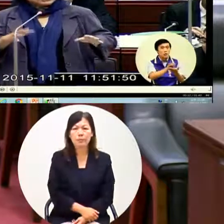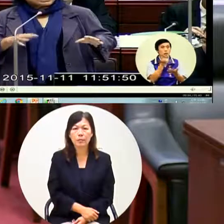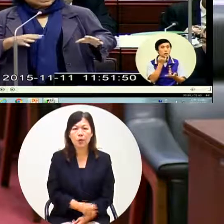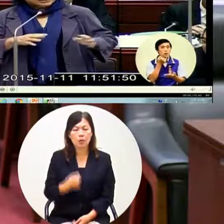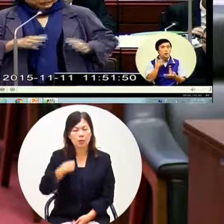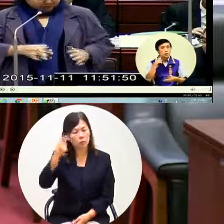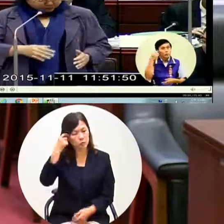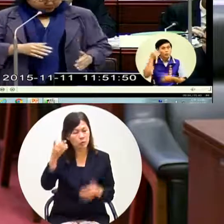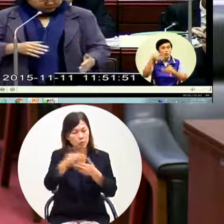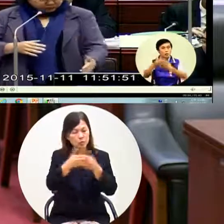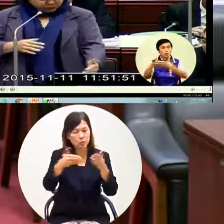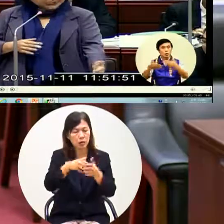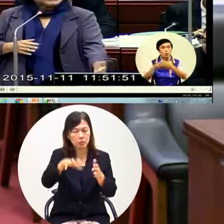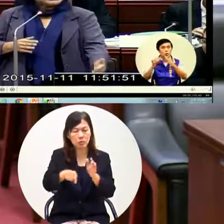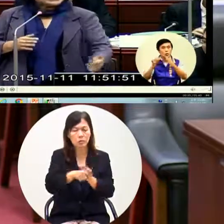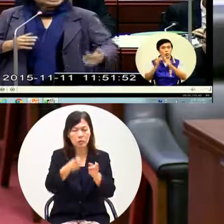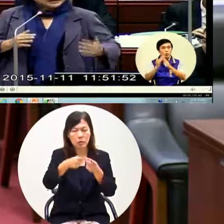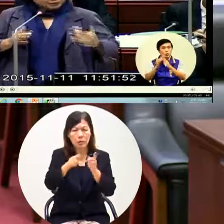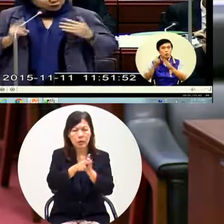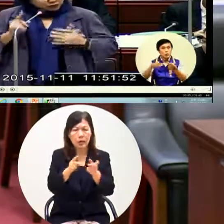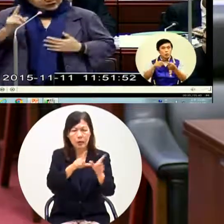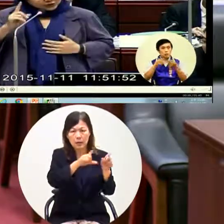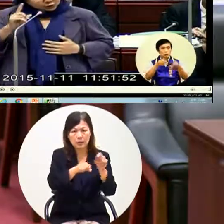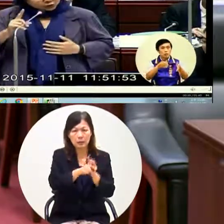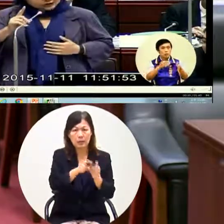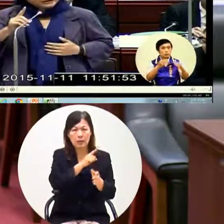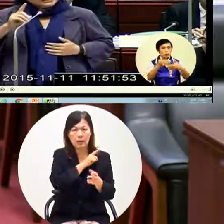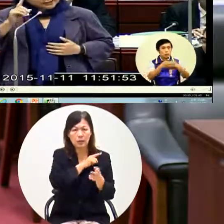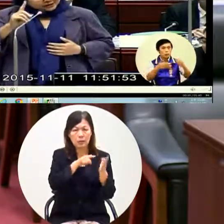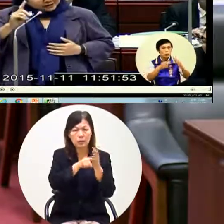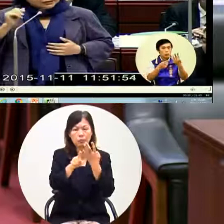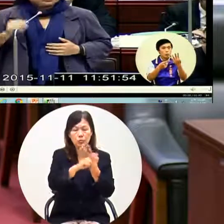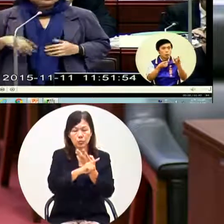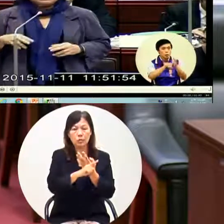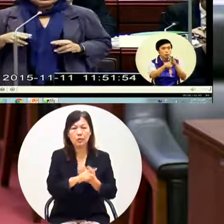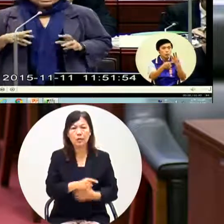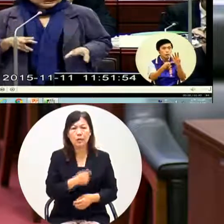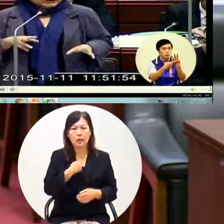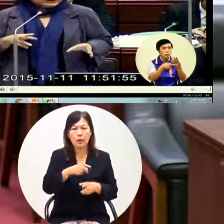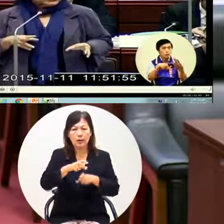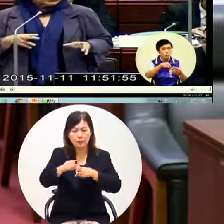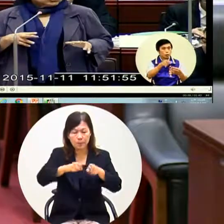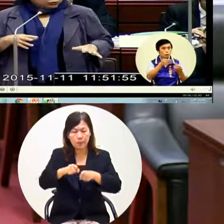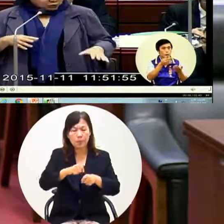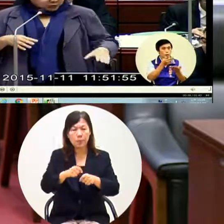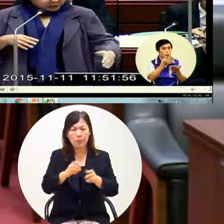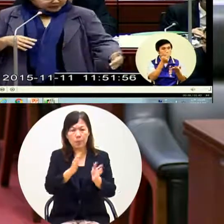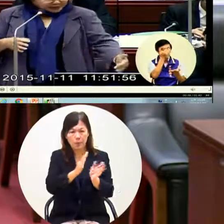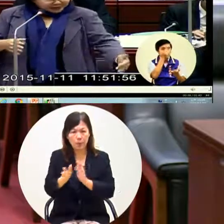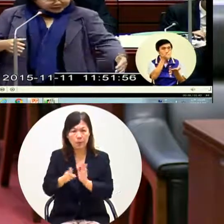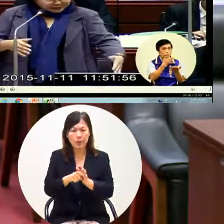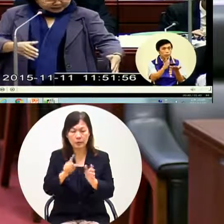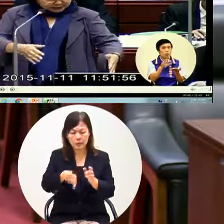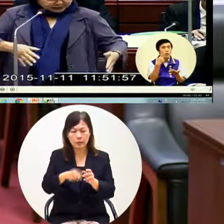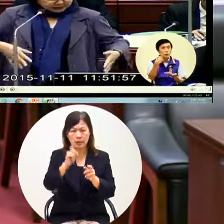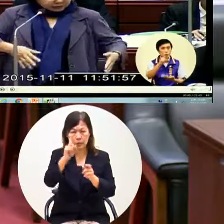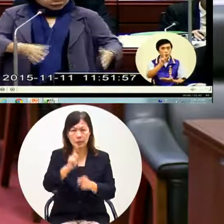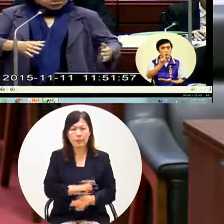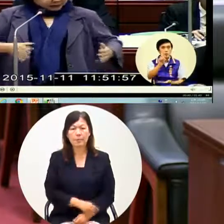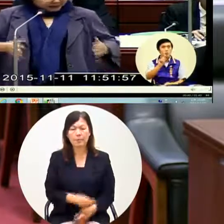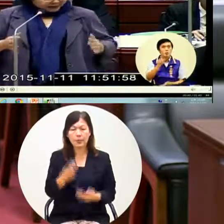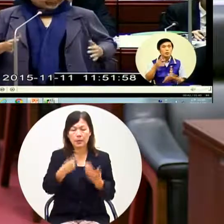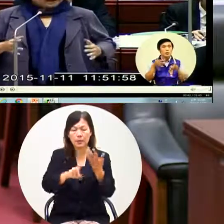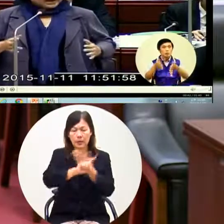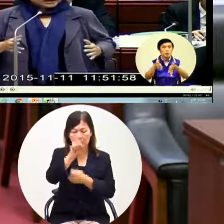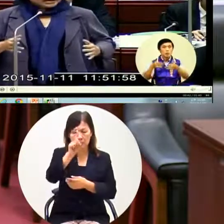按照它交通的专业上来做一些处理，这是一种。另外一种就是说，在这个道